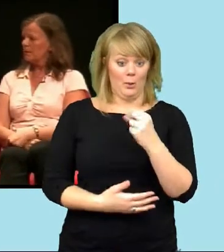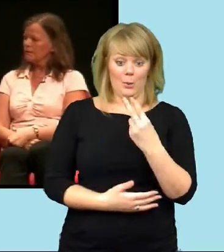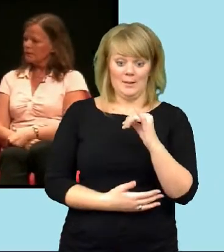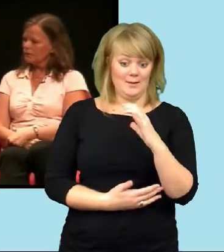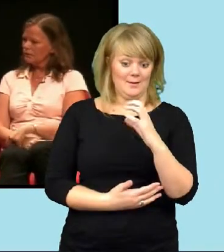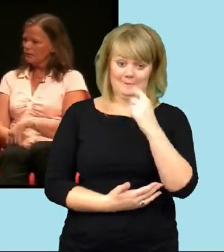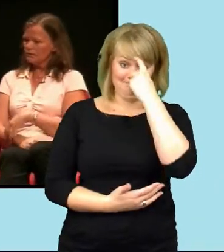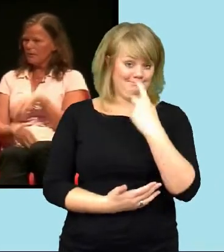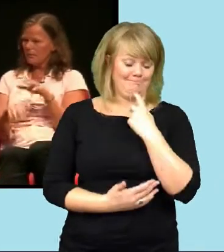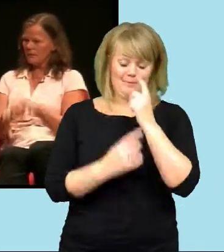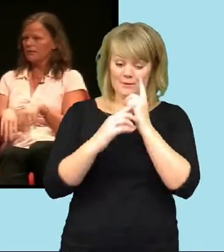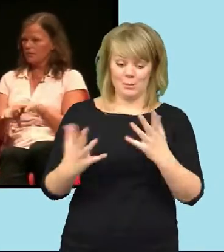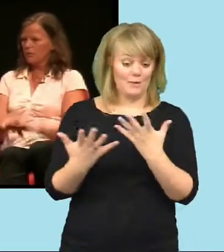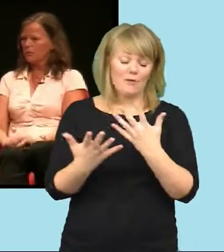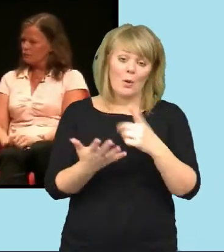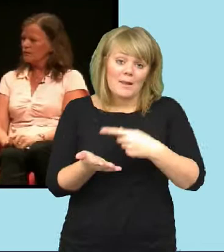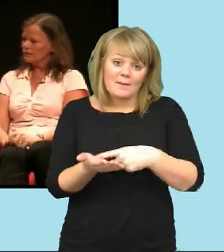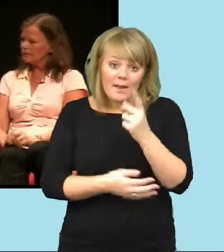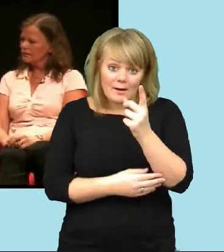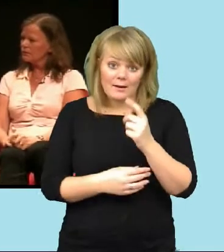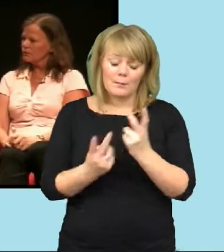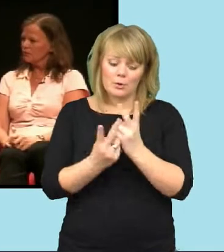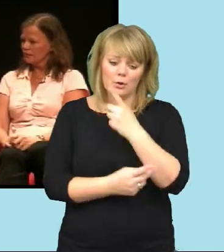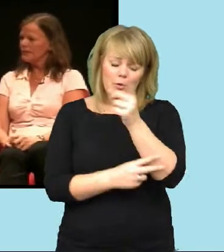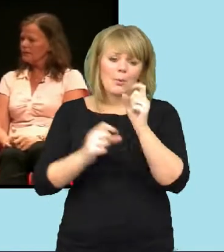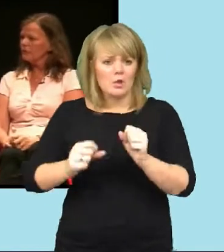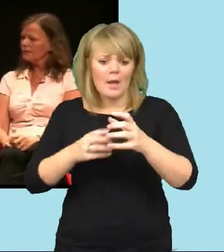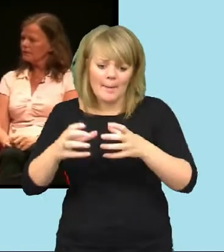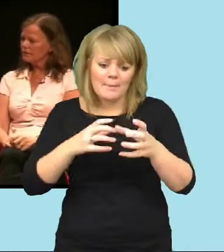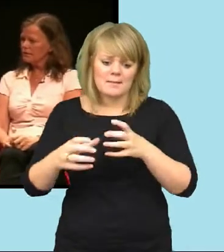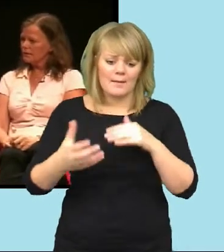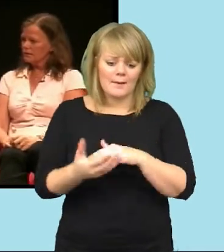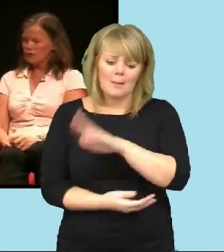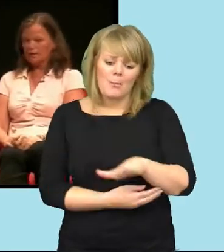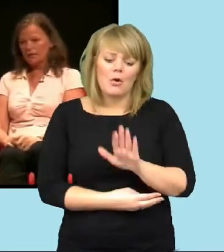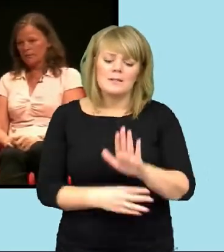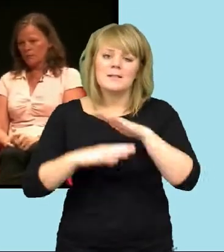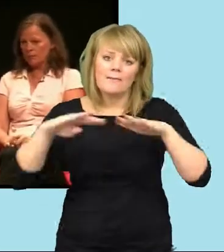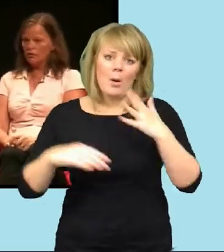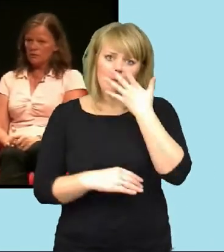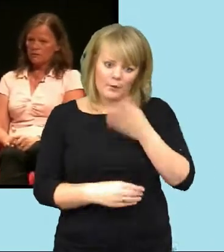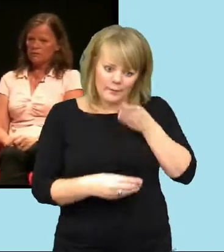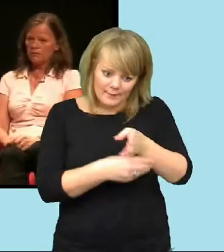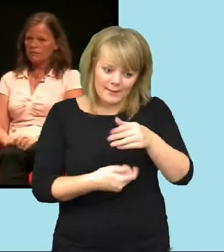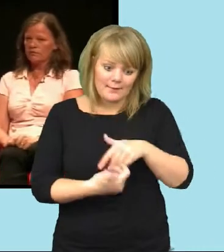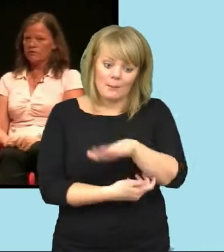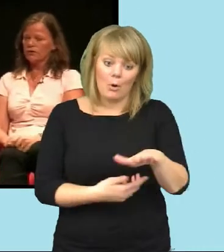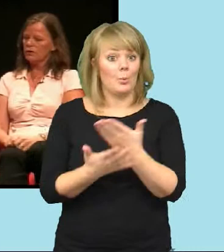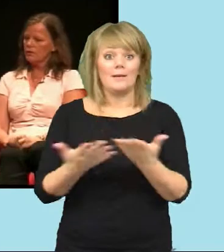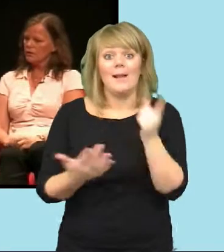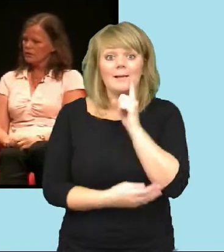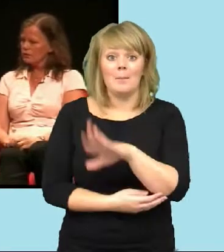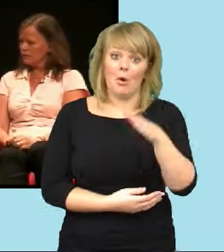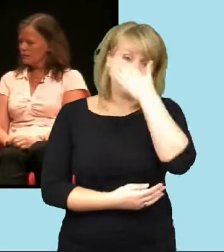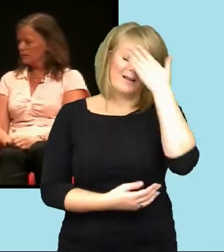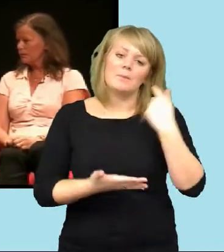vad hon menar. Man får anpassa sig efter barnets nivå helt enkelt och prata till barnet. Mm. Sen är det inte alltid att barn kan ta beslut, och det måste vi vuxna göra,